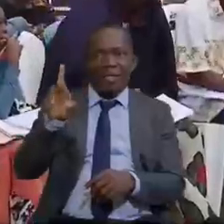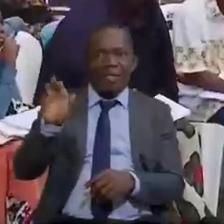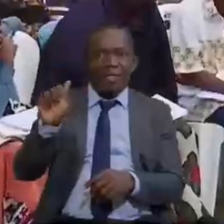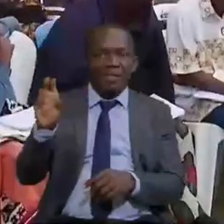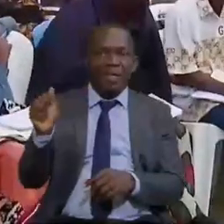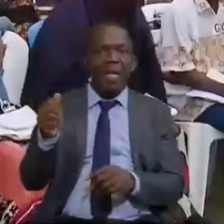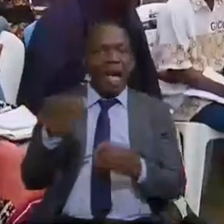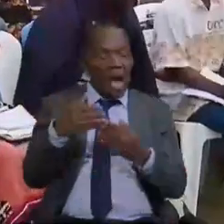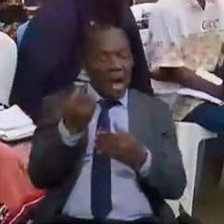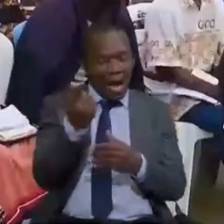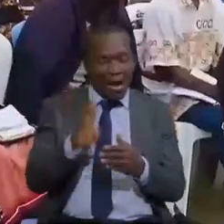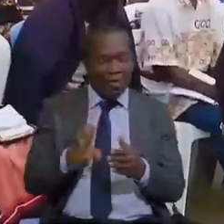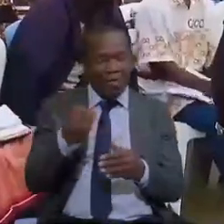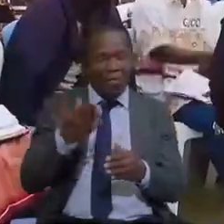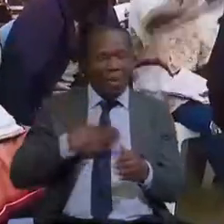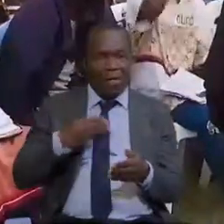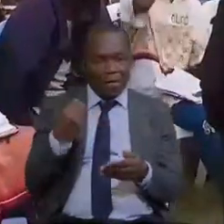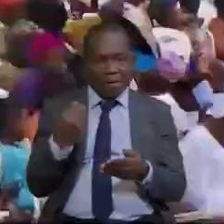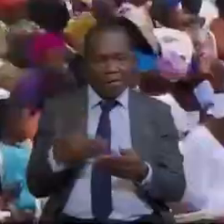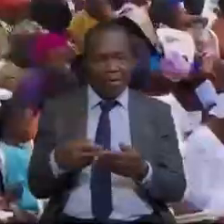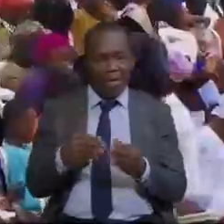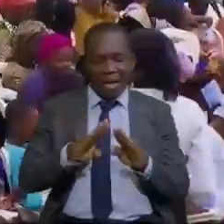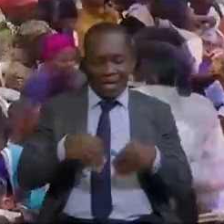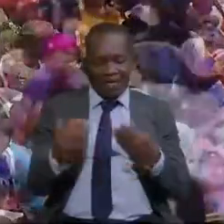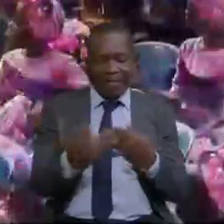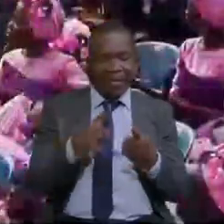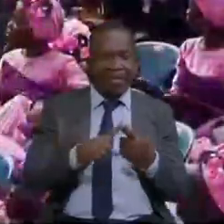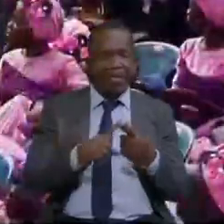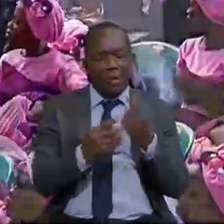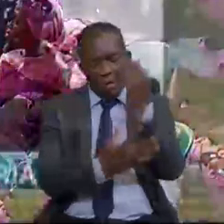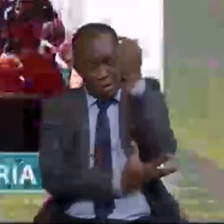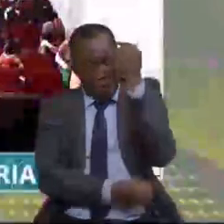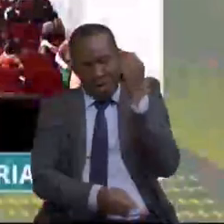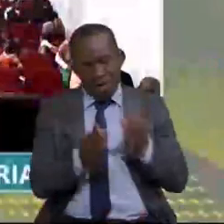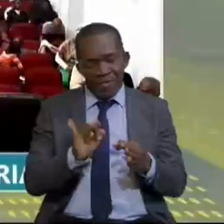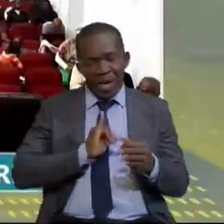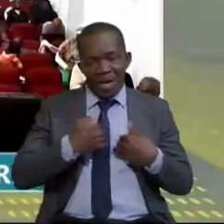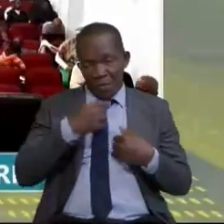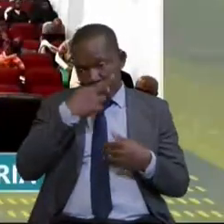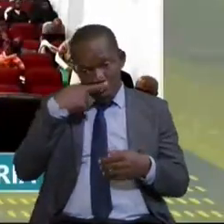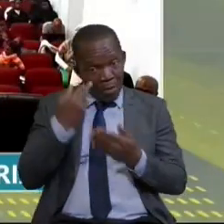si j'ai pris quelque chose, je dois le retourner.